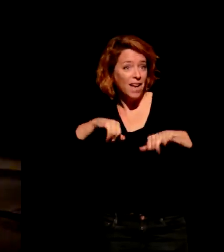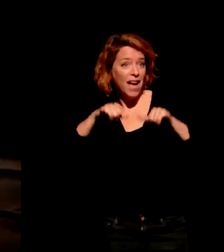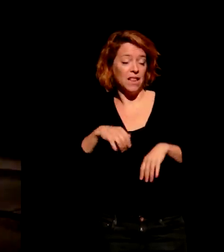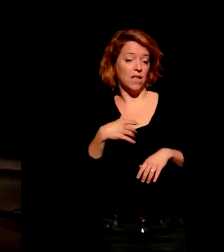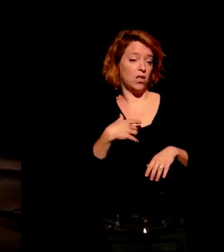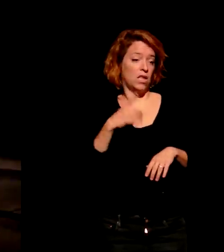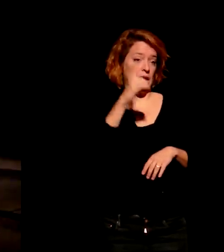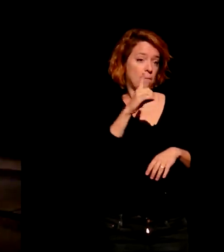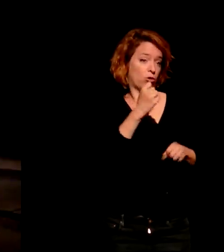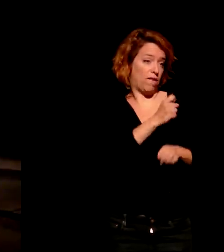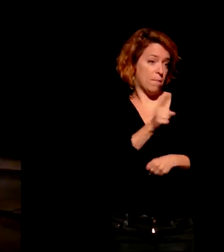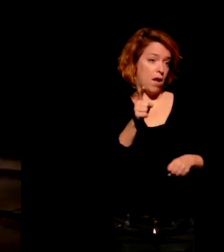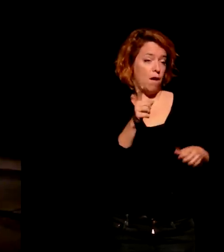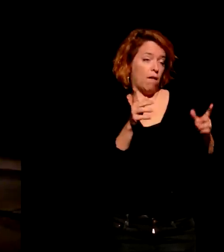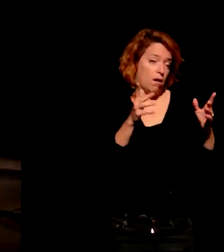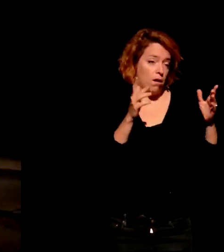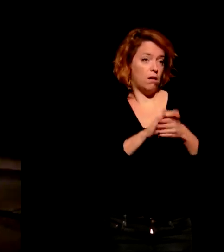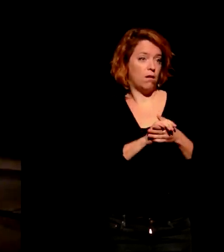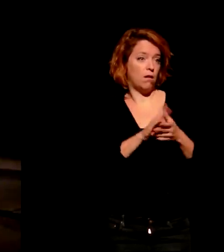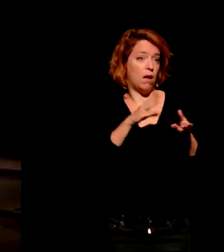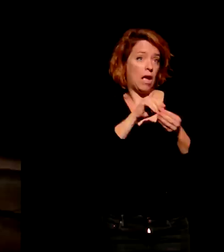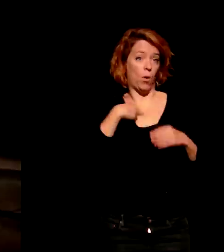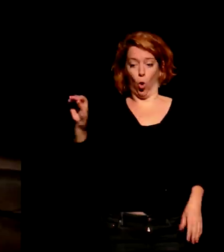cas. Un sens aigu de la culpabilité.